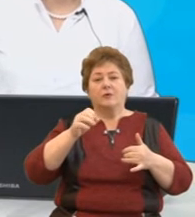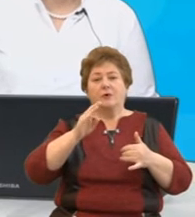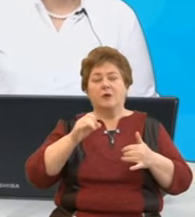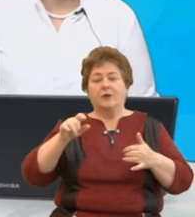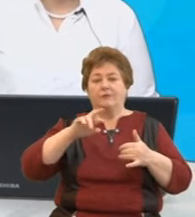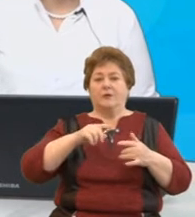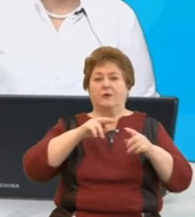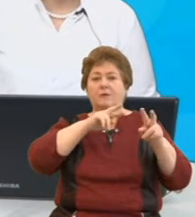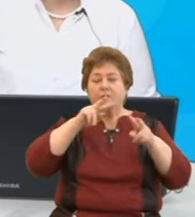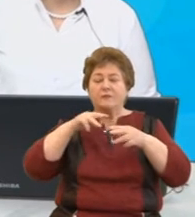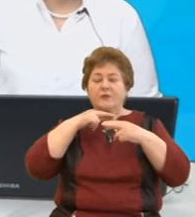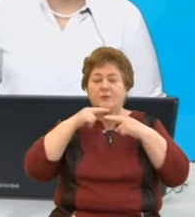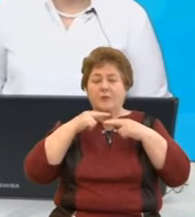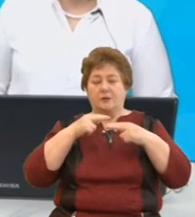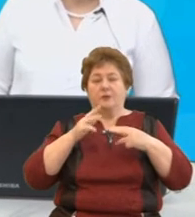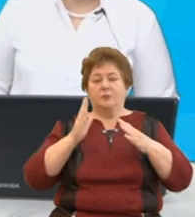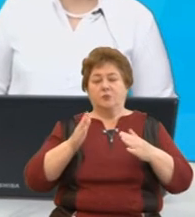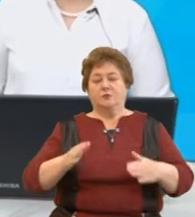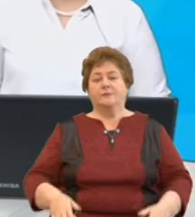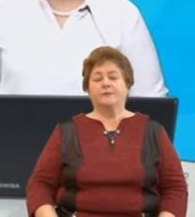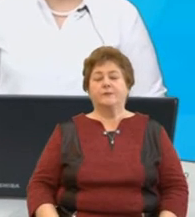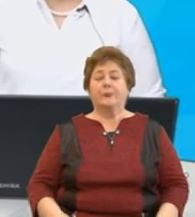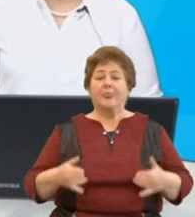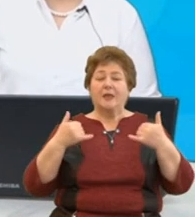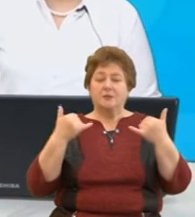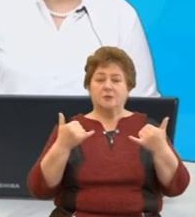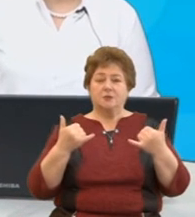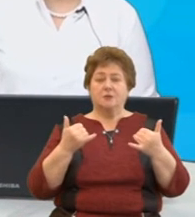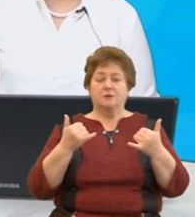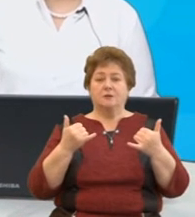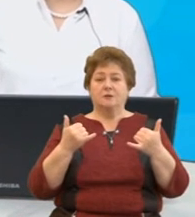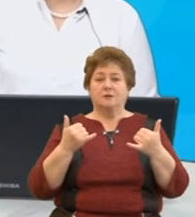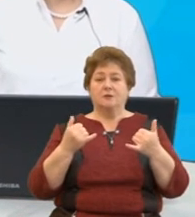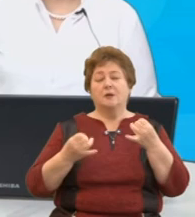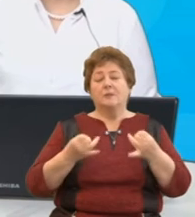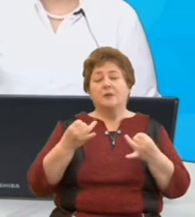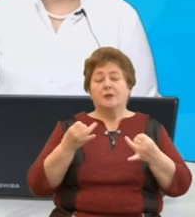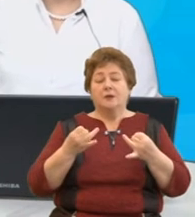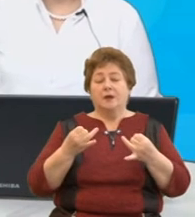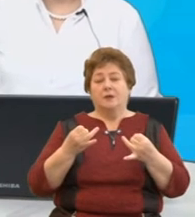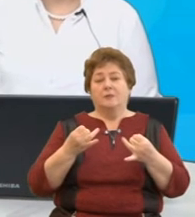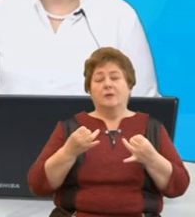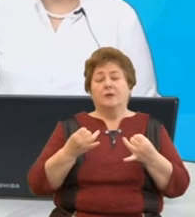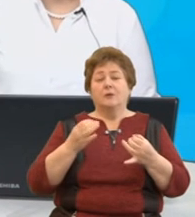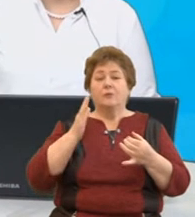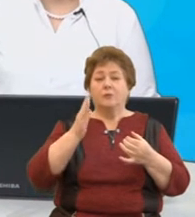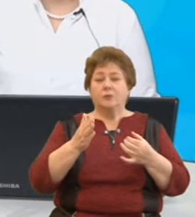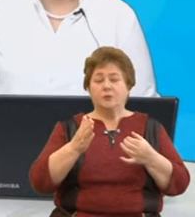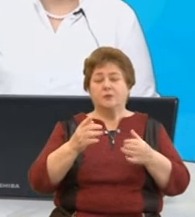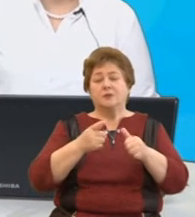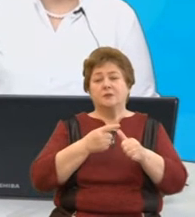зоркость и сейчас мы с вами поиграем в игру игра